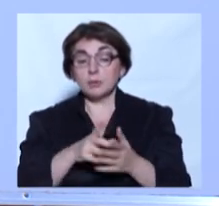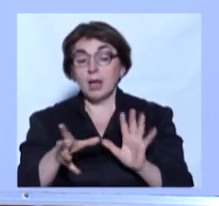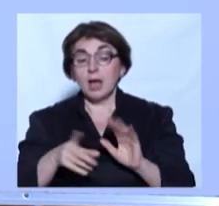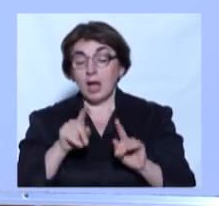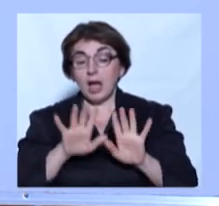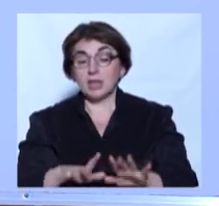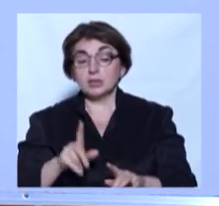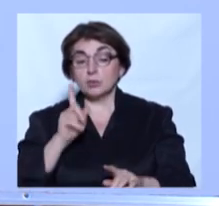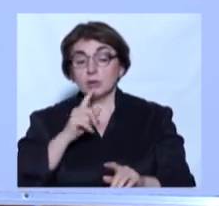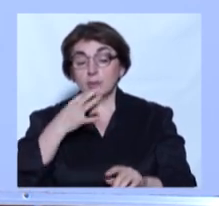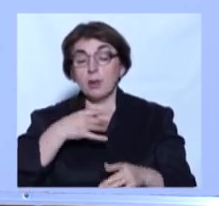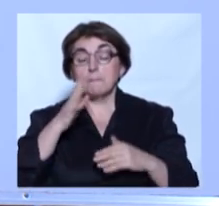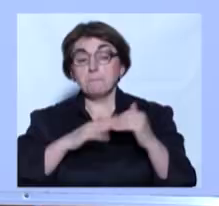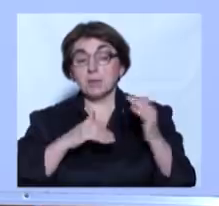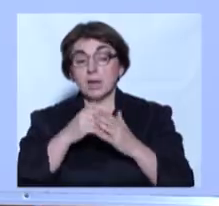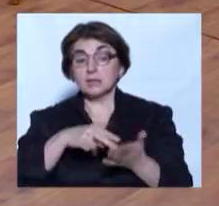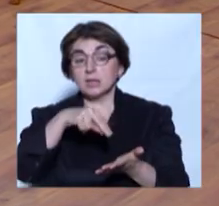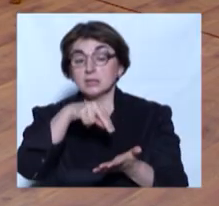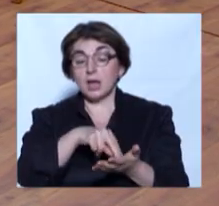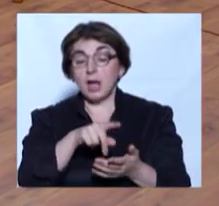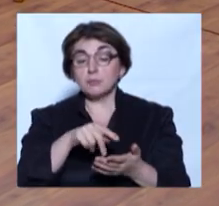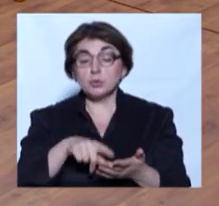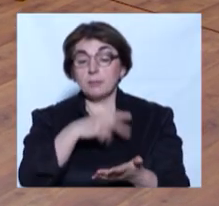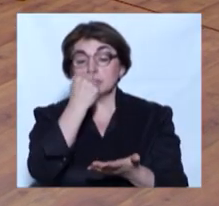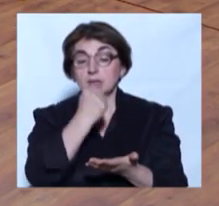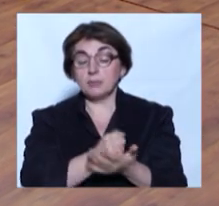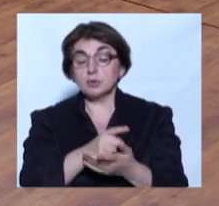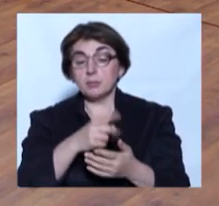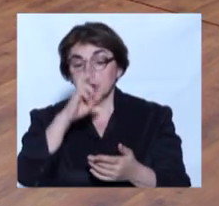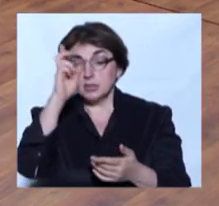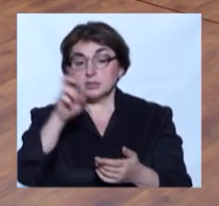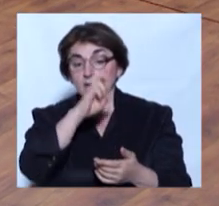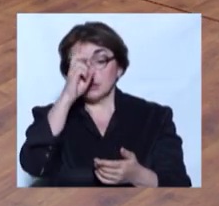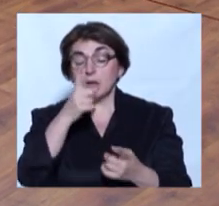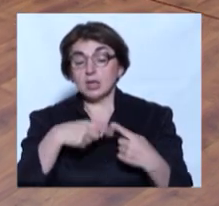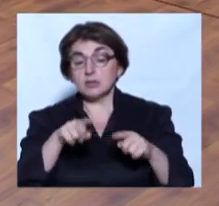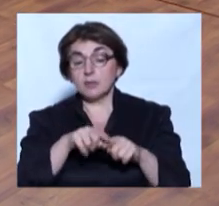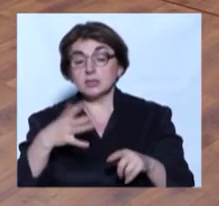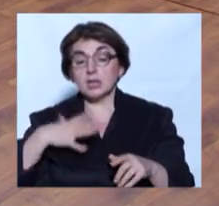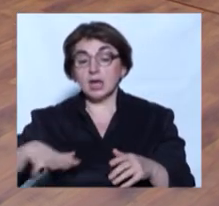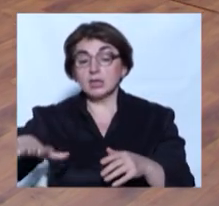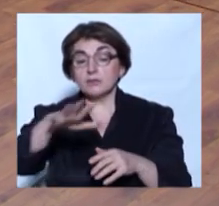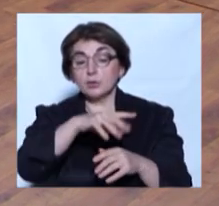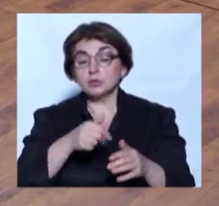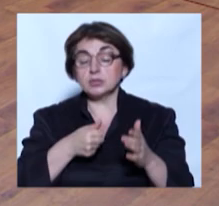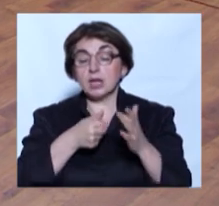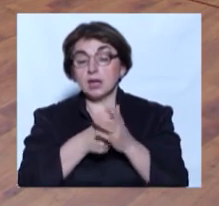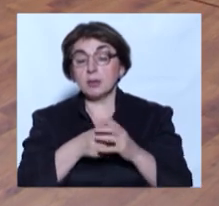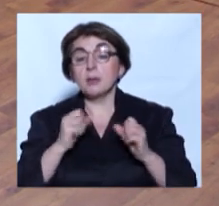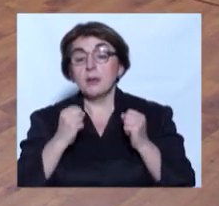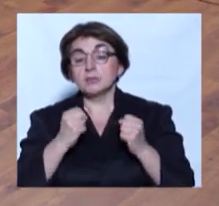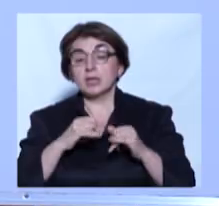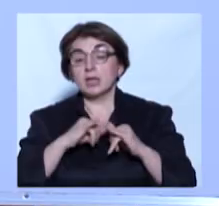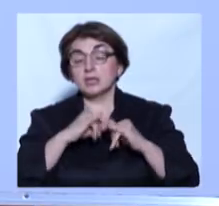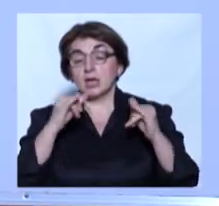გამოცდილებას, ადგილობრივ პრაქტიკას და სწორედ ამაზე დაფუძნებით ცდილობს, რომ ქვეყნებს, მათ შორის საქართველოს, დაეხმაროს მდგრადი განვითარების